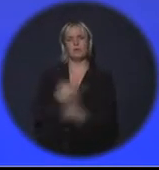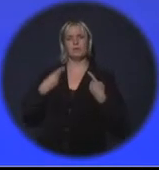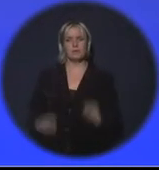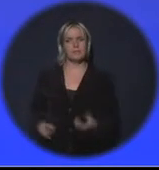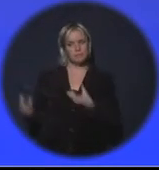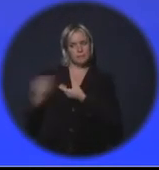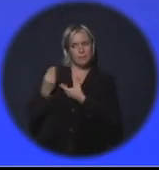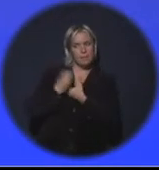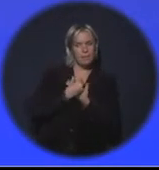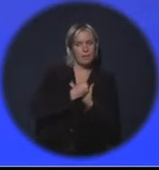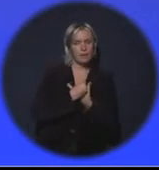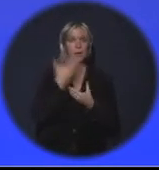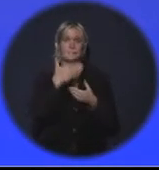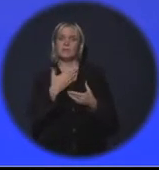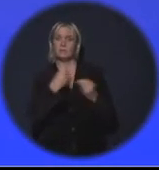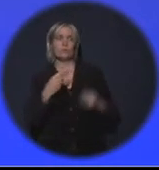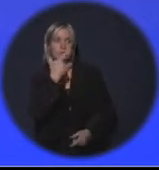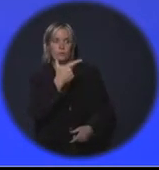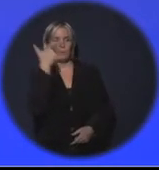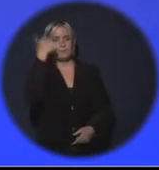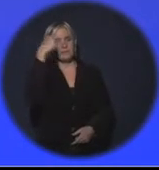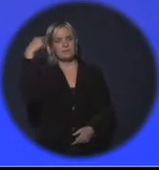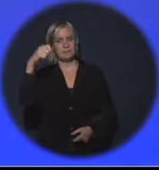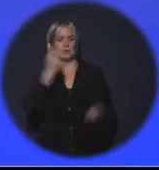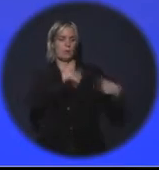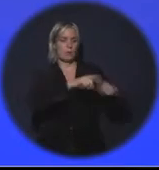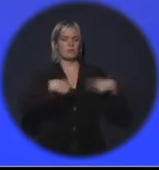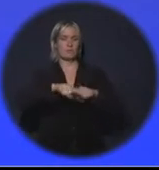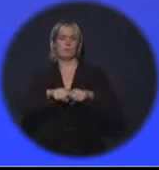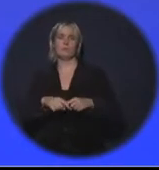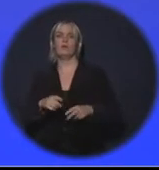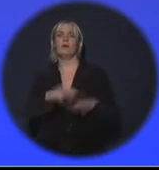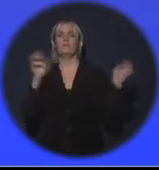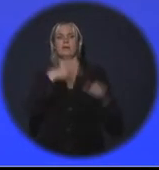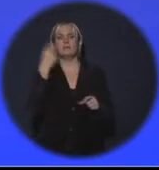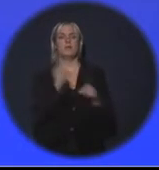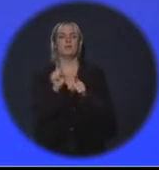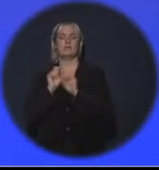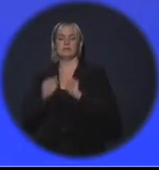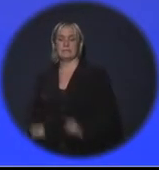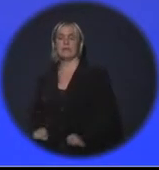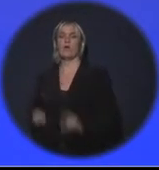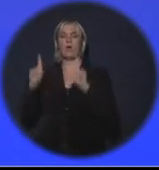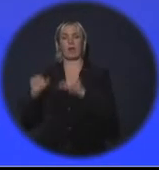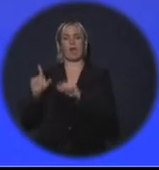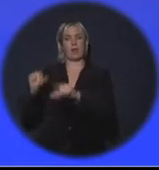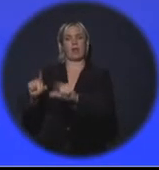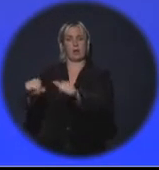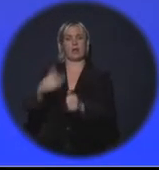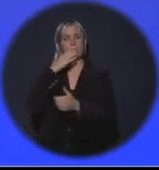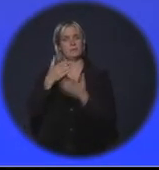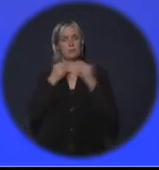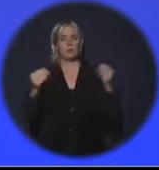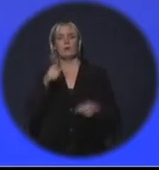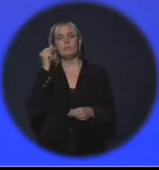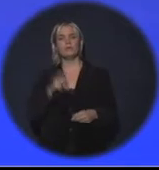et je salue les 2 présidents des 2 commissions de l'Assemblée nationale ainsi que les sénateurs qui sont présents, notamment Raymond